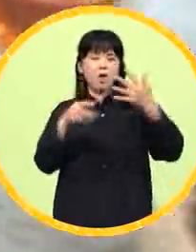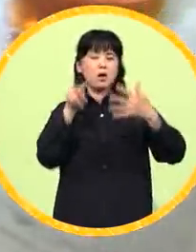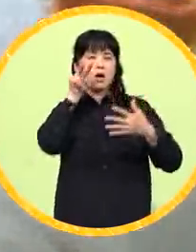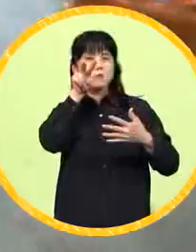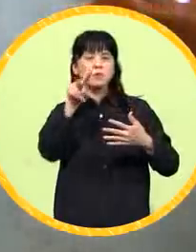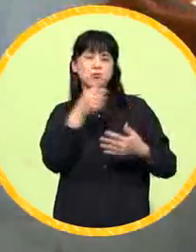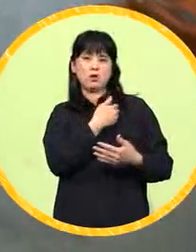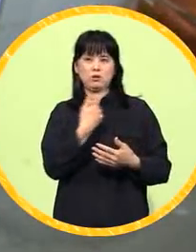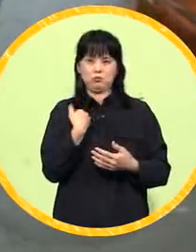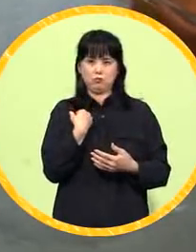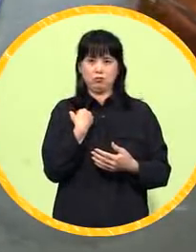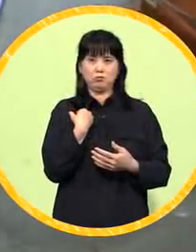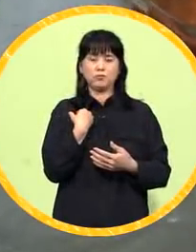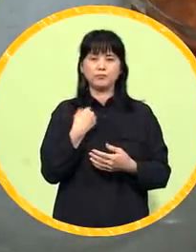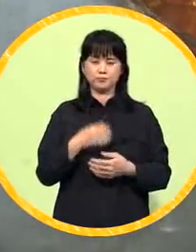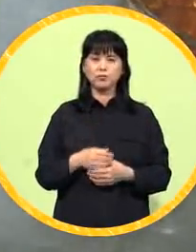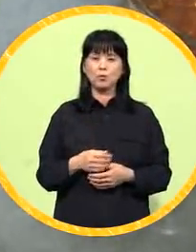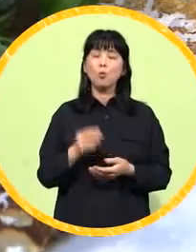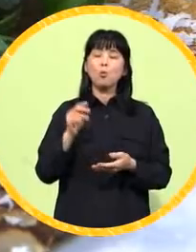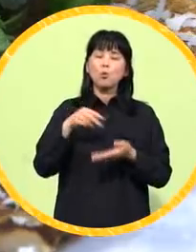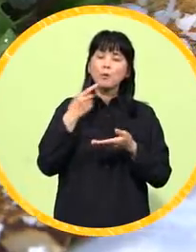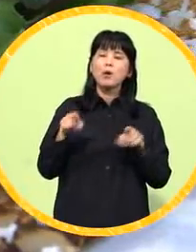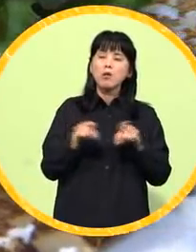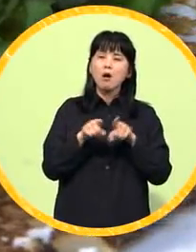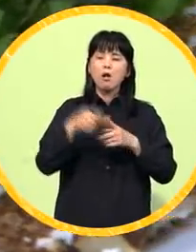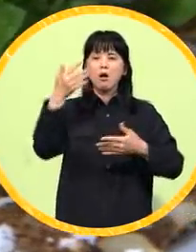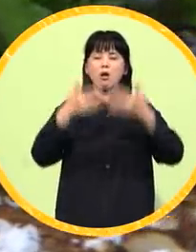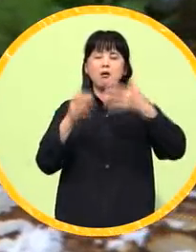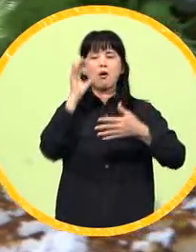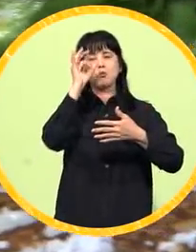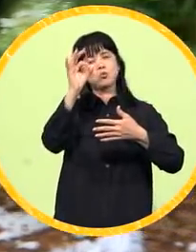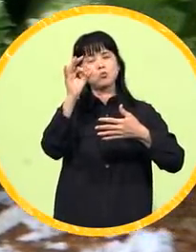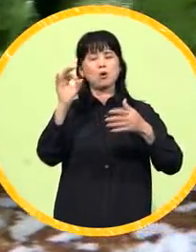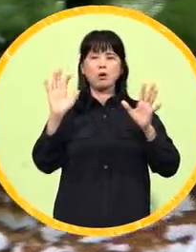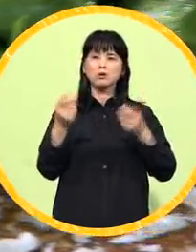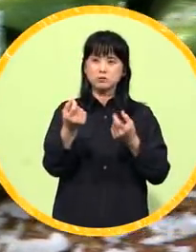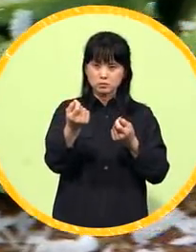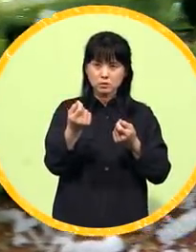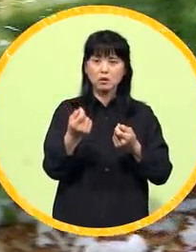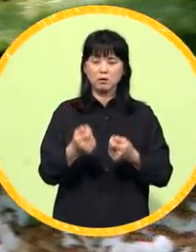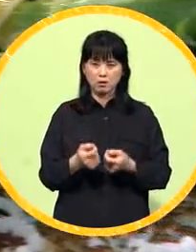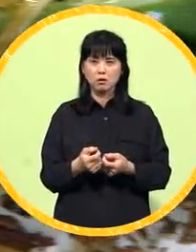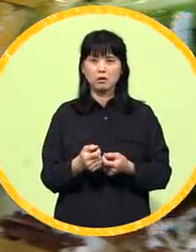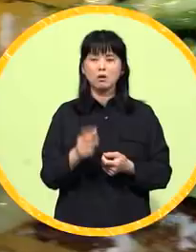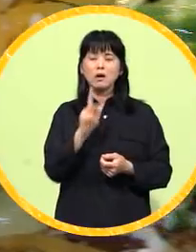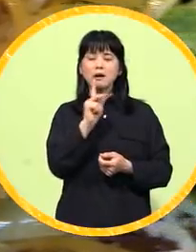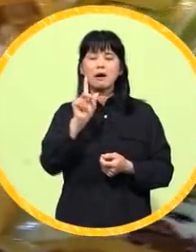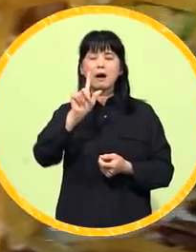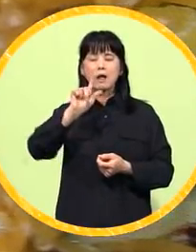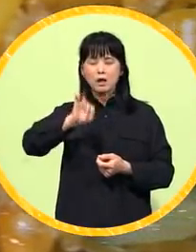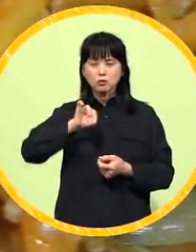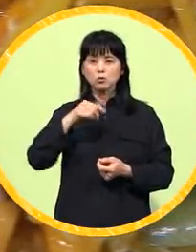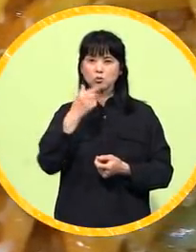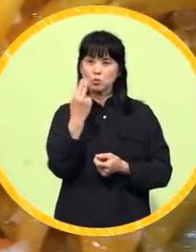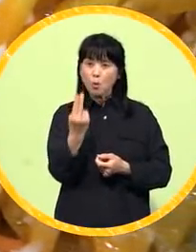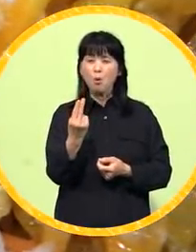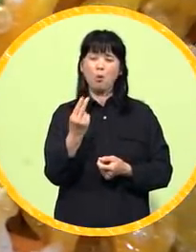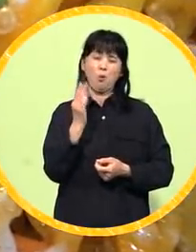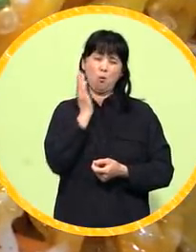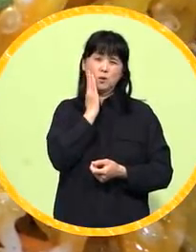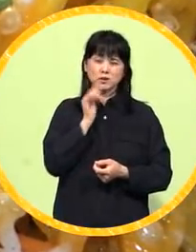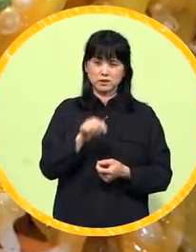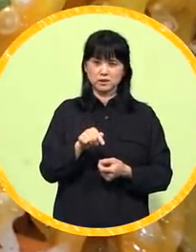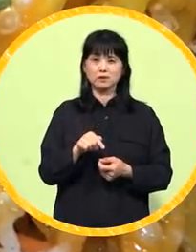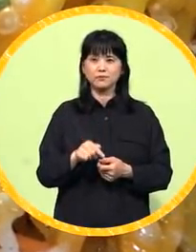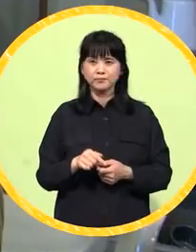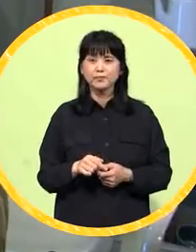鑑賞することができるのでしっかり食事をしながら映画って長いいないですよねそこのガレットです食べたんですけどめちゃくちゃ美味しく